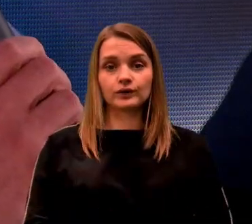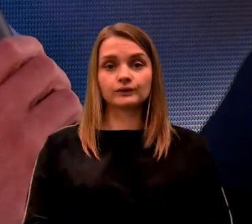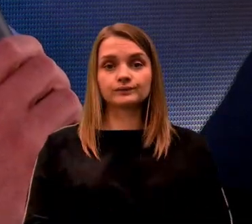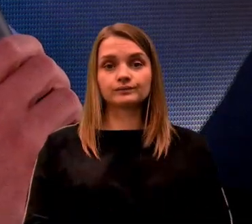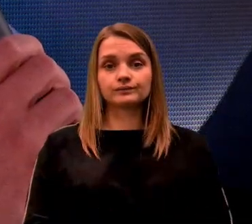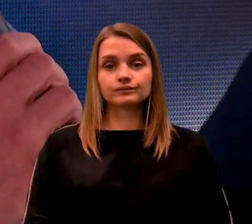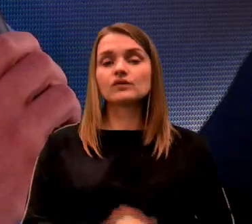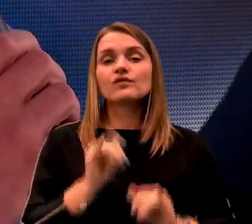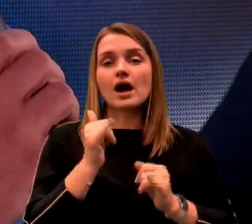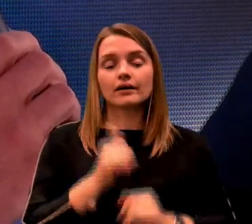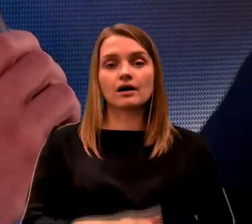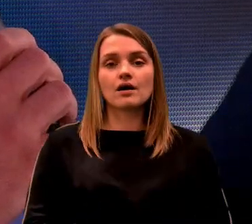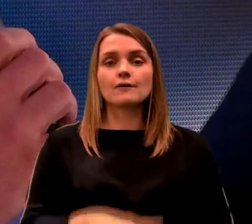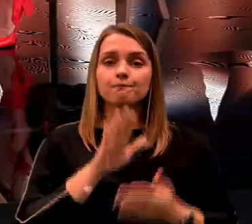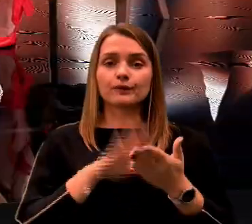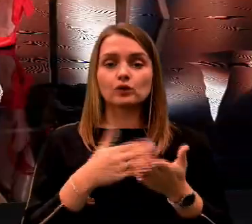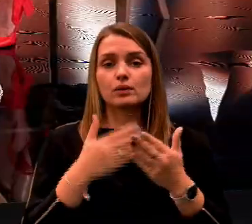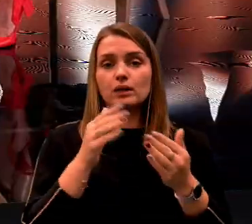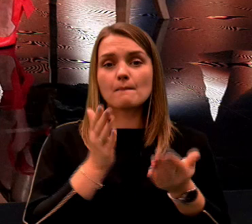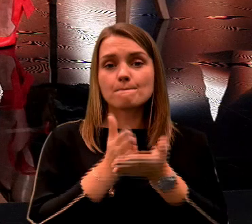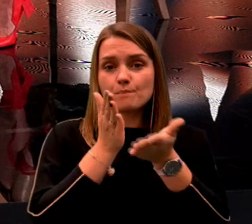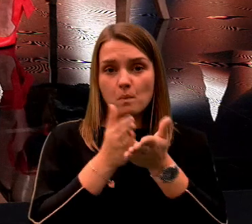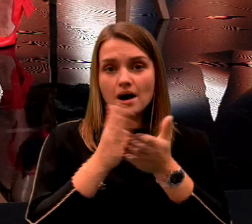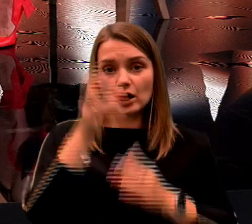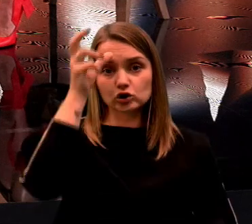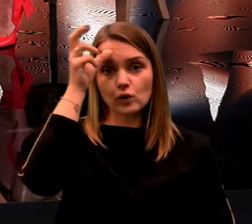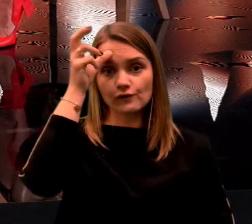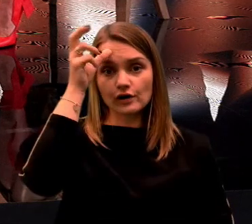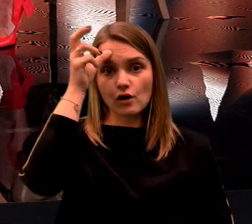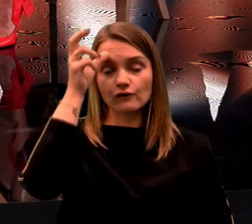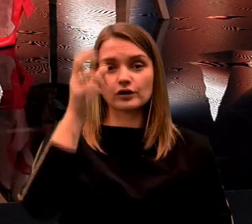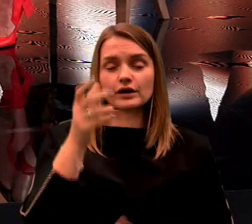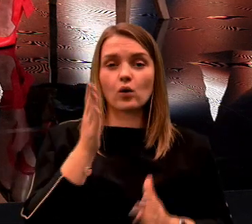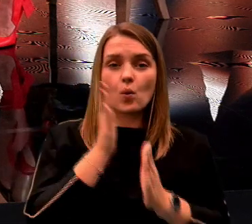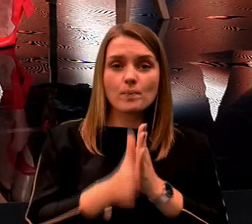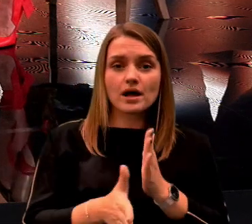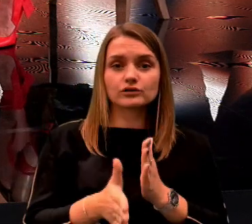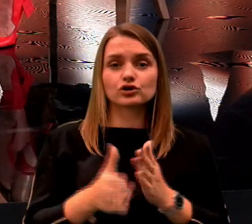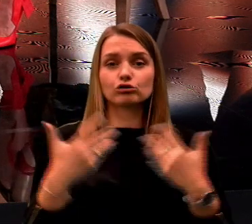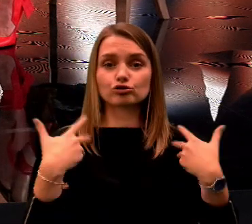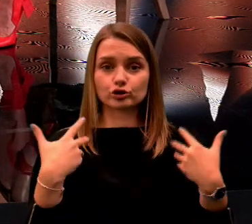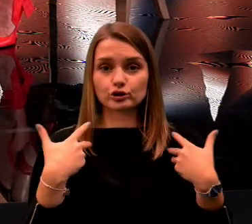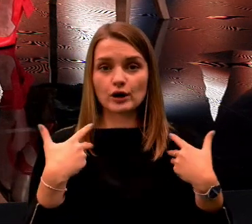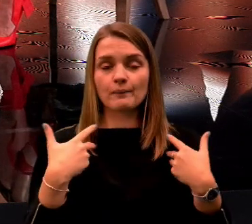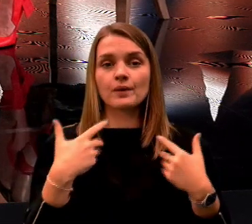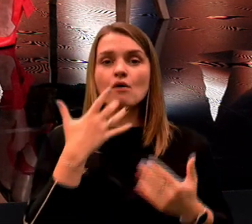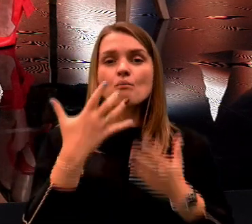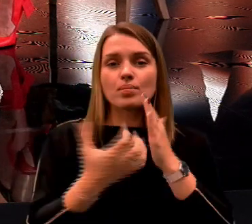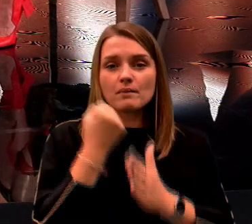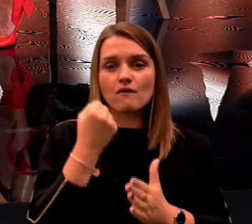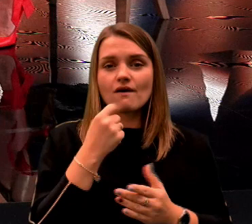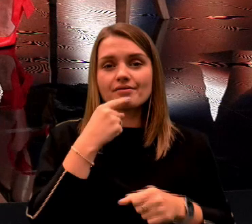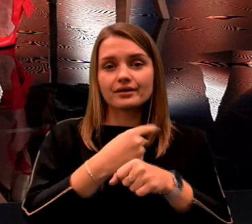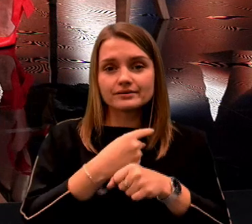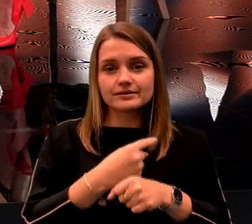taki, że pomaga się człowiekowi, jakby upraszcza mu się życie i podejmowanie decyzji poprzez